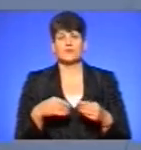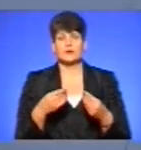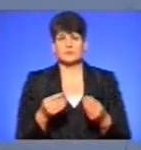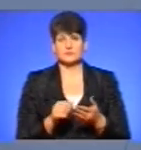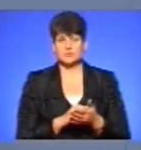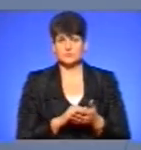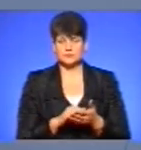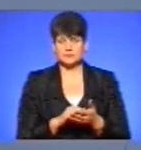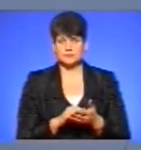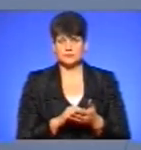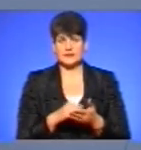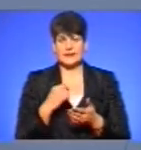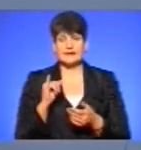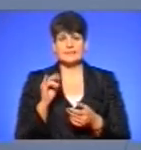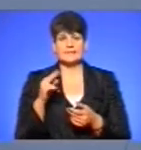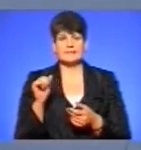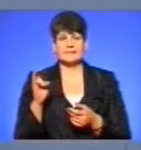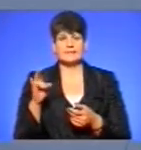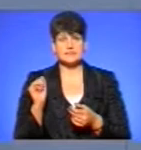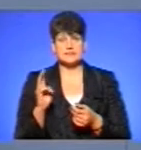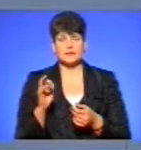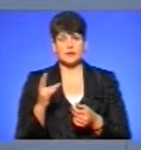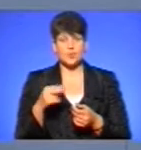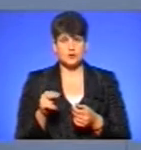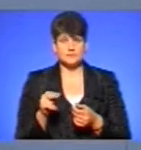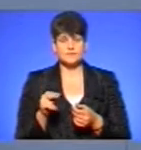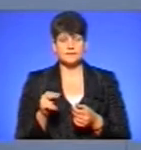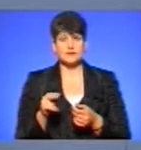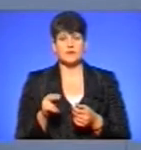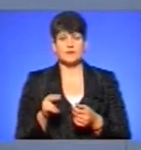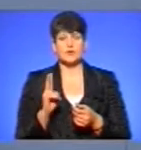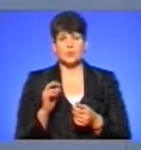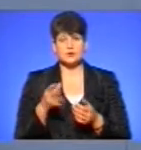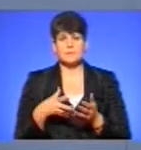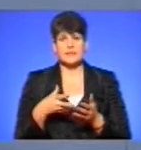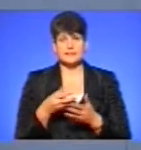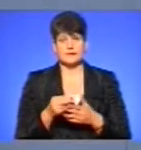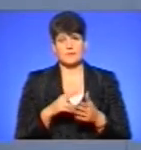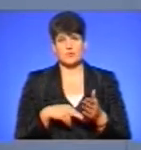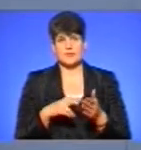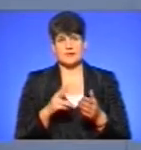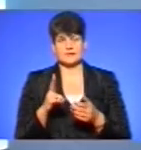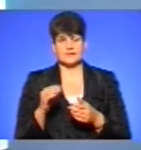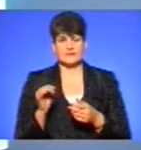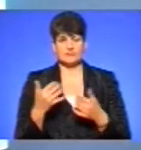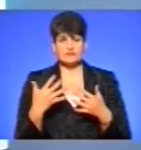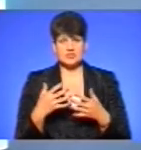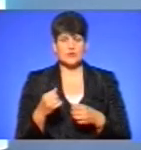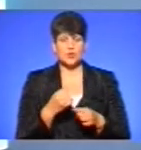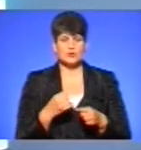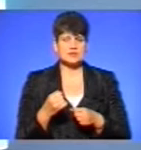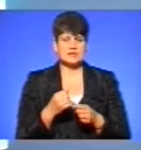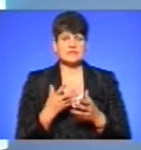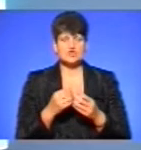і ідентифікаційний код, тобто код платника податків, що занесли. Тобто вже носити з собою окремо